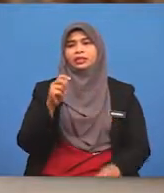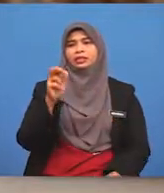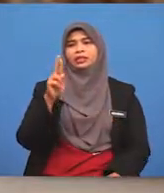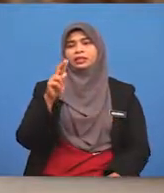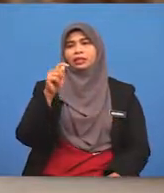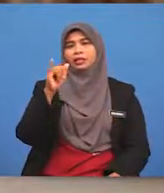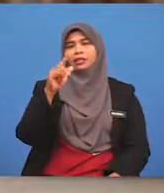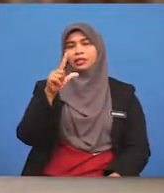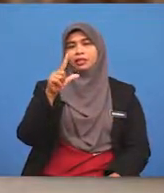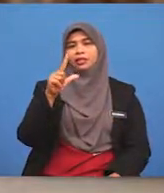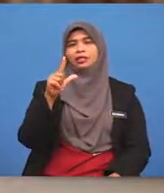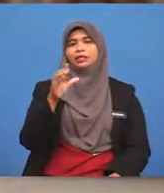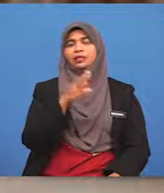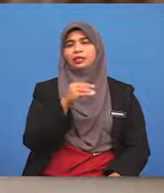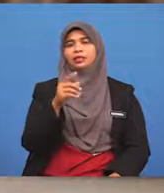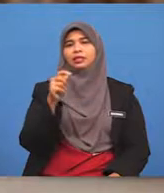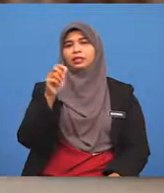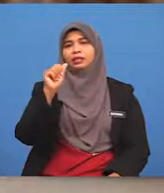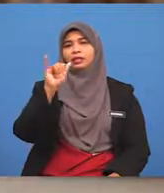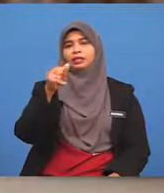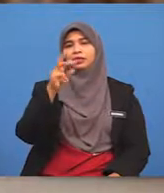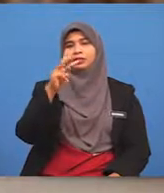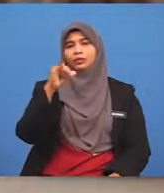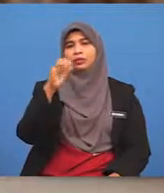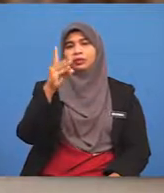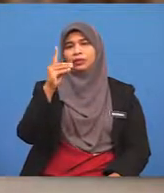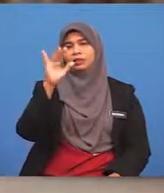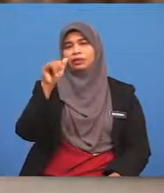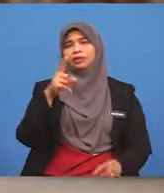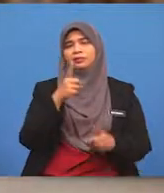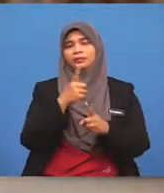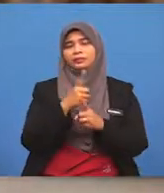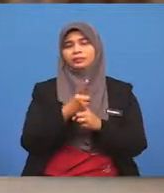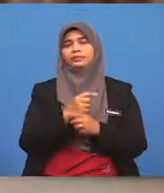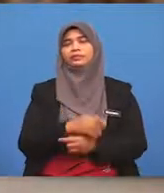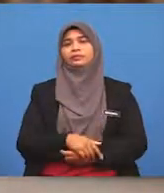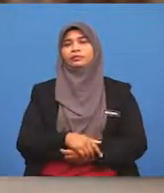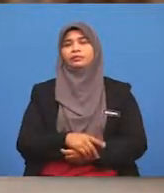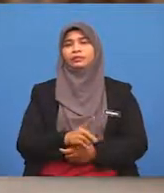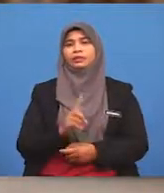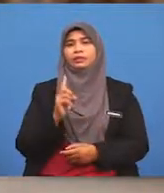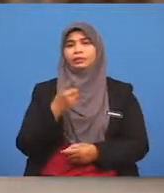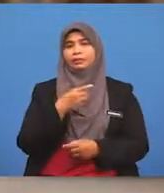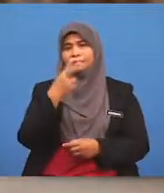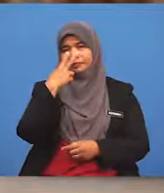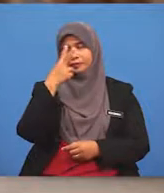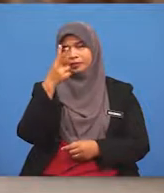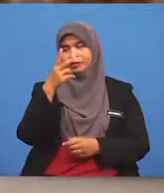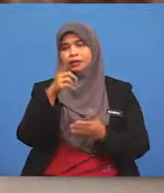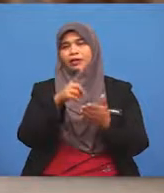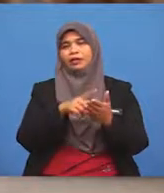lihat apakah intisari yang dapat kita keluarkan dari ayat yang dibaca